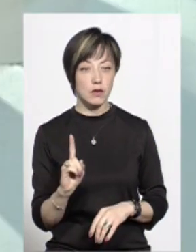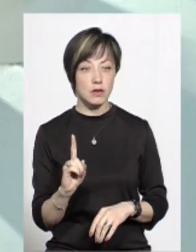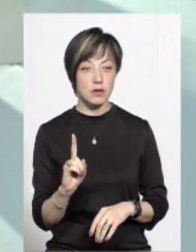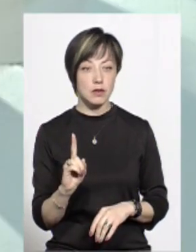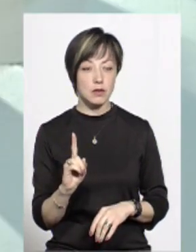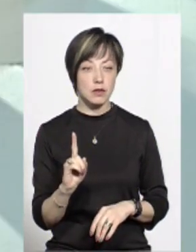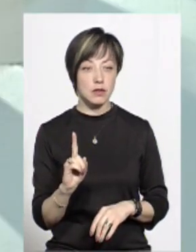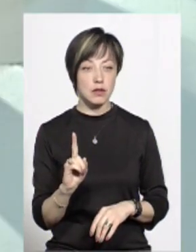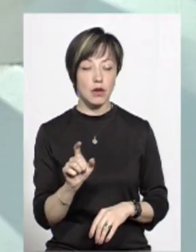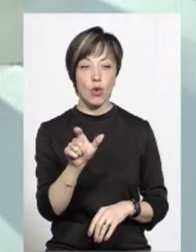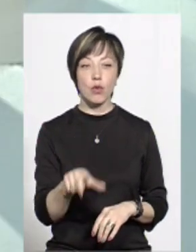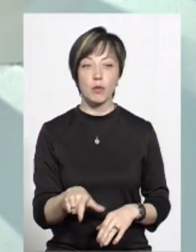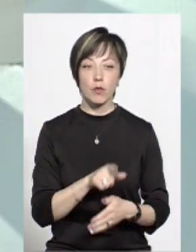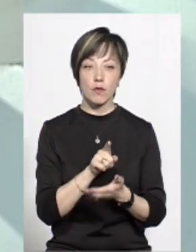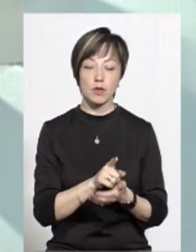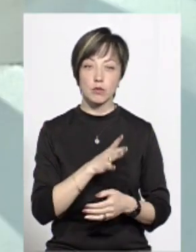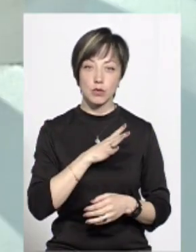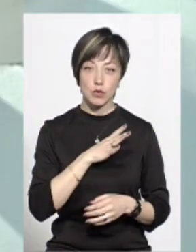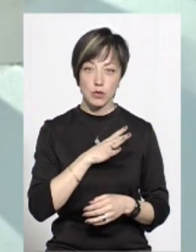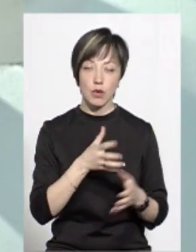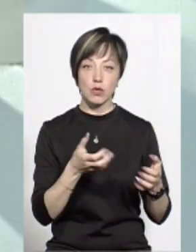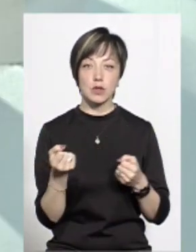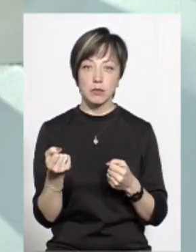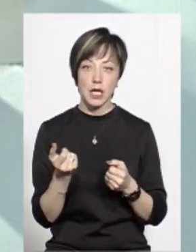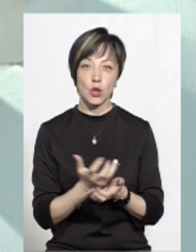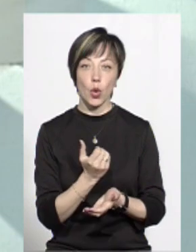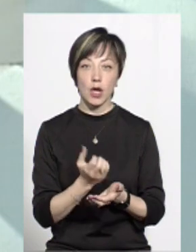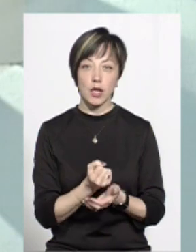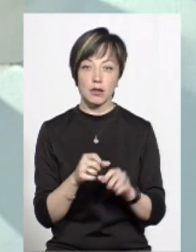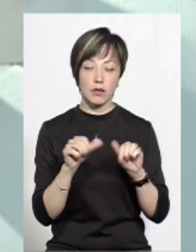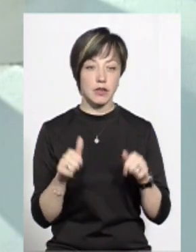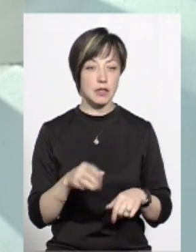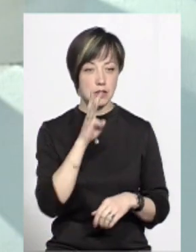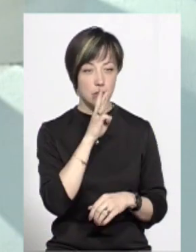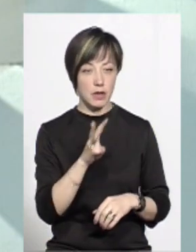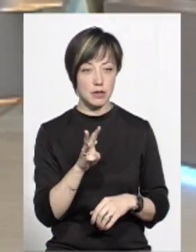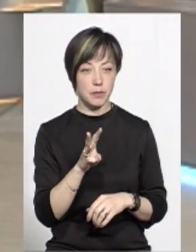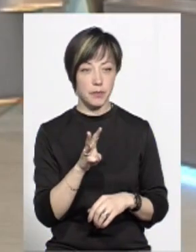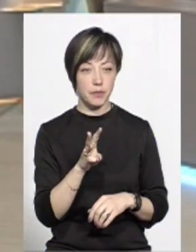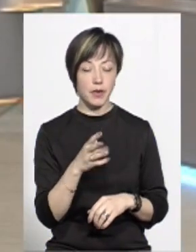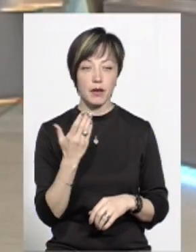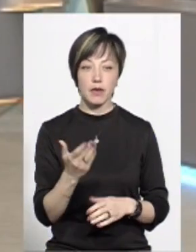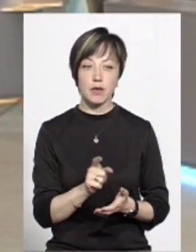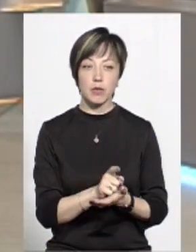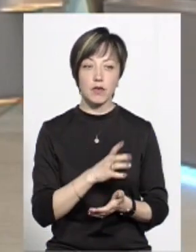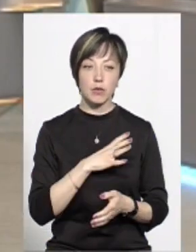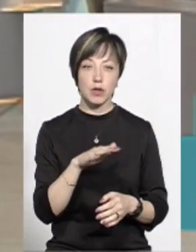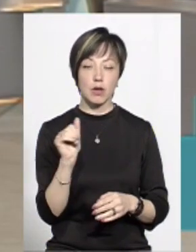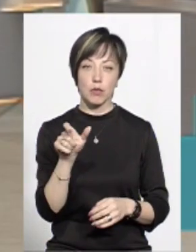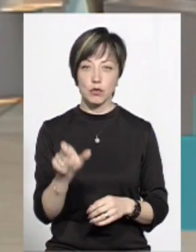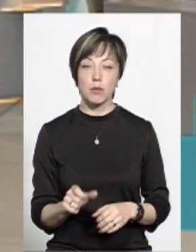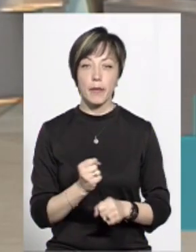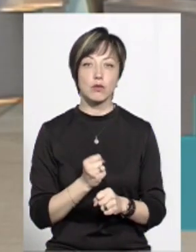бути обов'язкова умова, громадянин повинен отримувати дохід у вигляді заробітної плати. Тобто ви повинні бути найманою